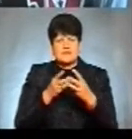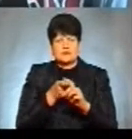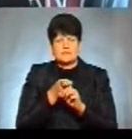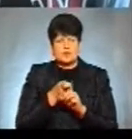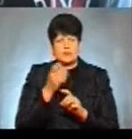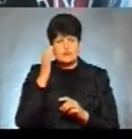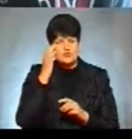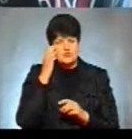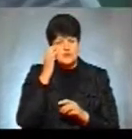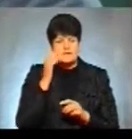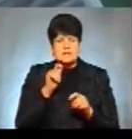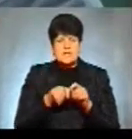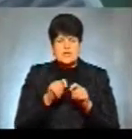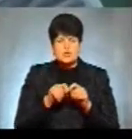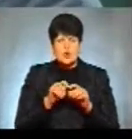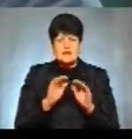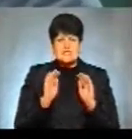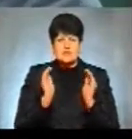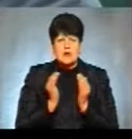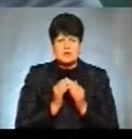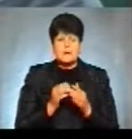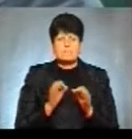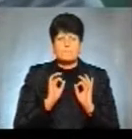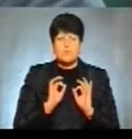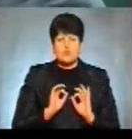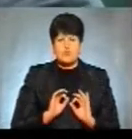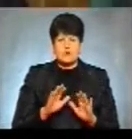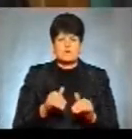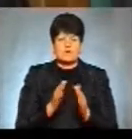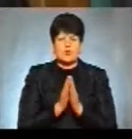Чортківського слідчого ізолятора. Прокурор Володимир Сипень подав